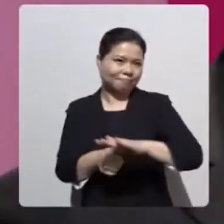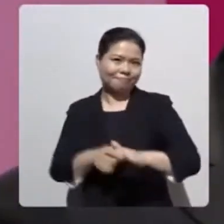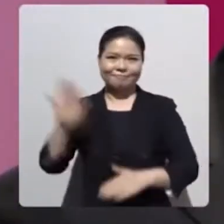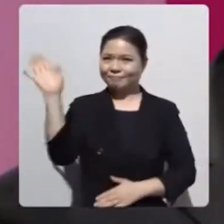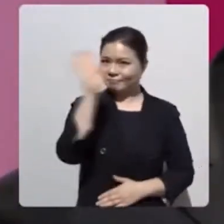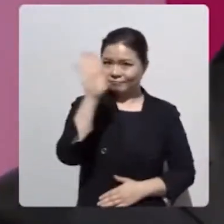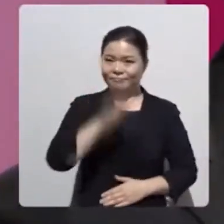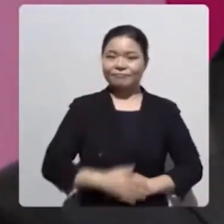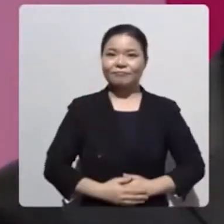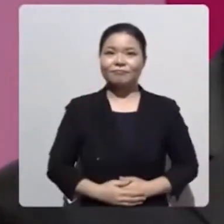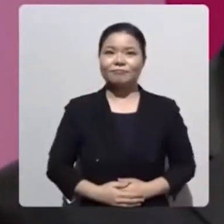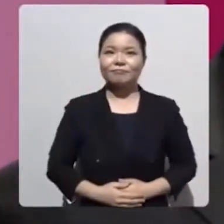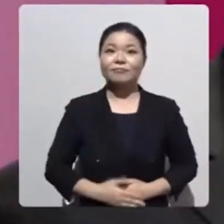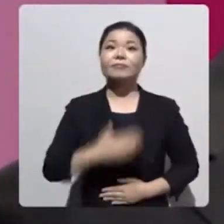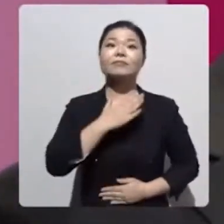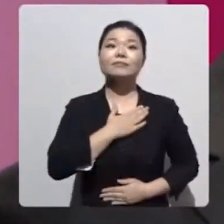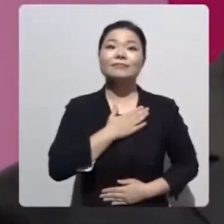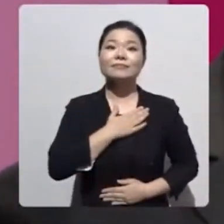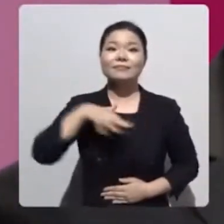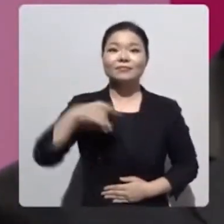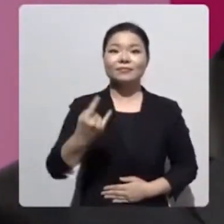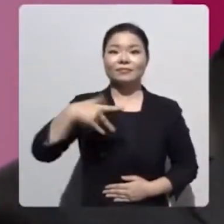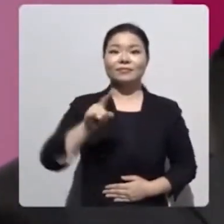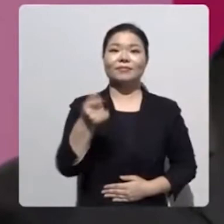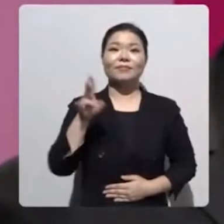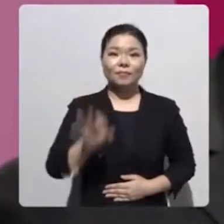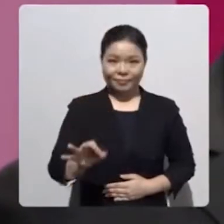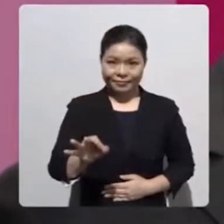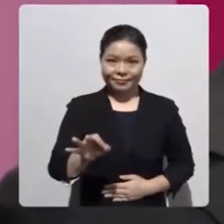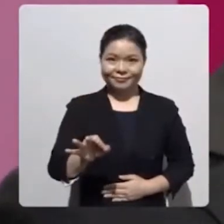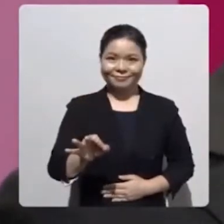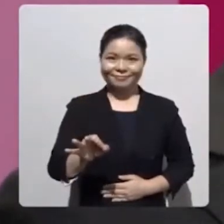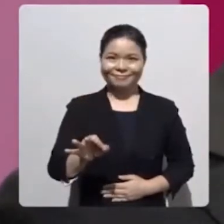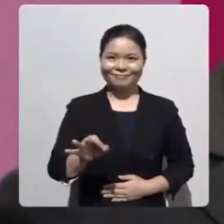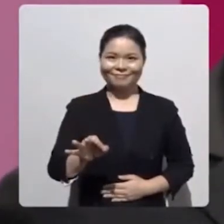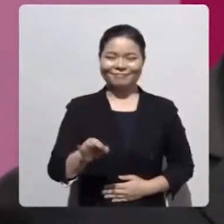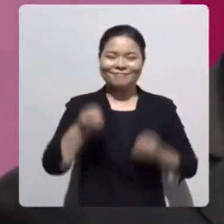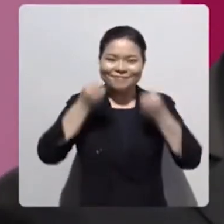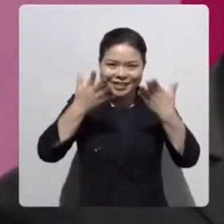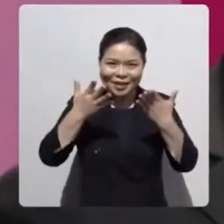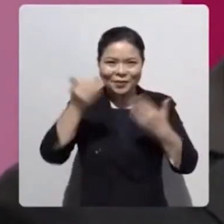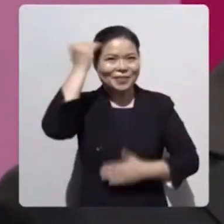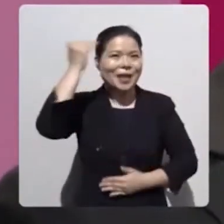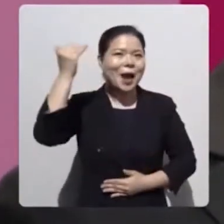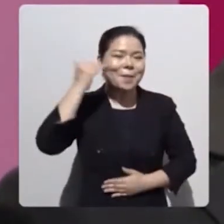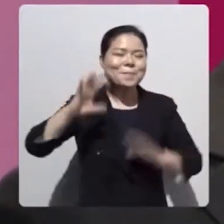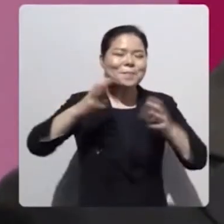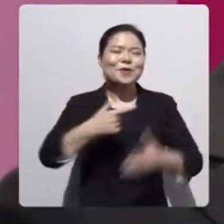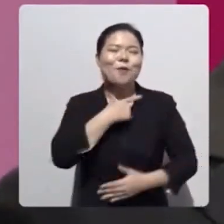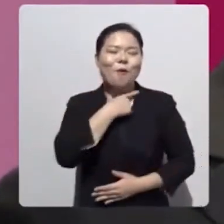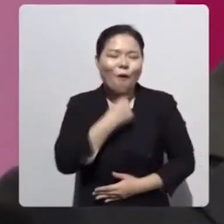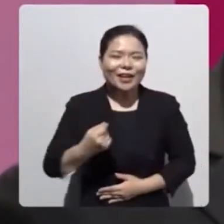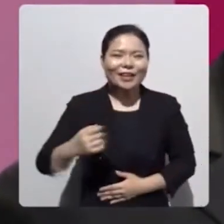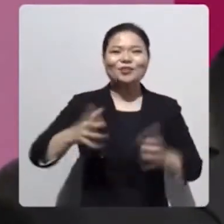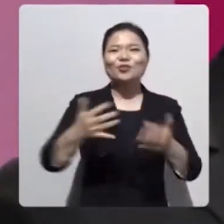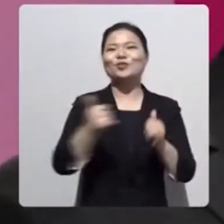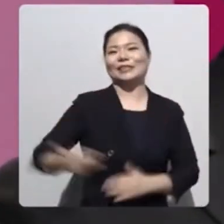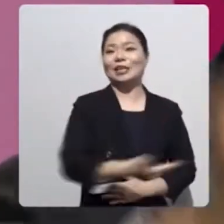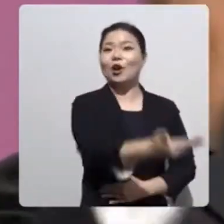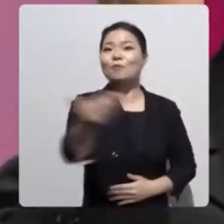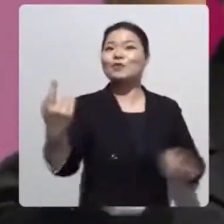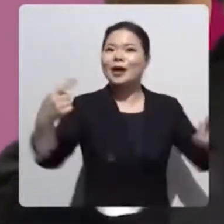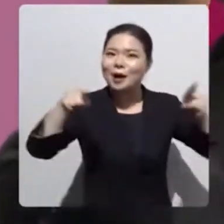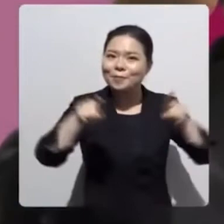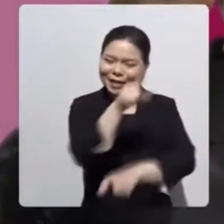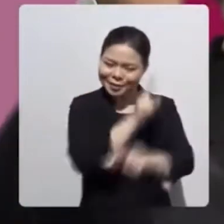않았습니다. 저 최재형, 새로운 대한민국을 갈망하는 국민 여러분과 함께